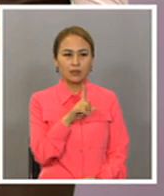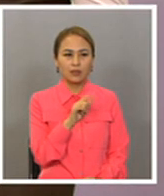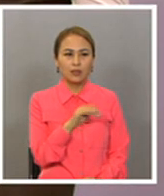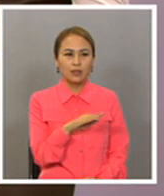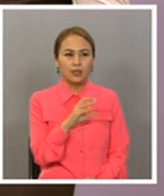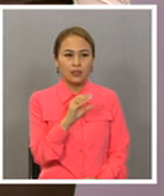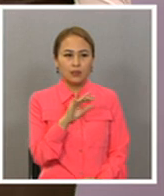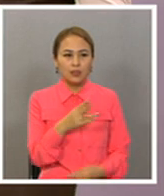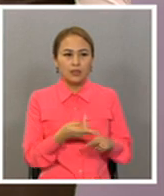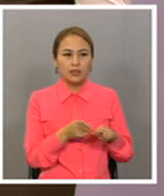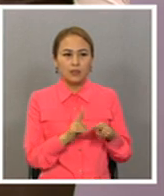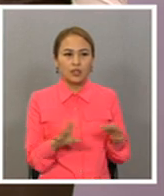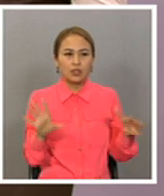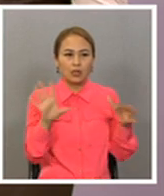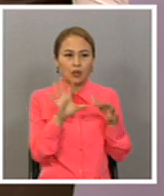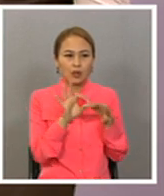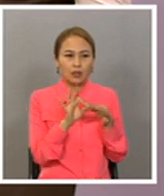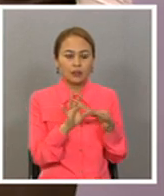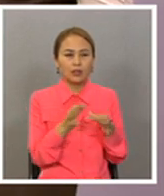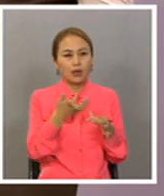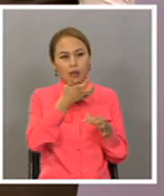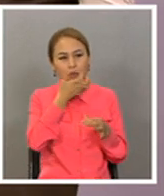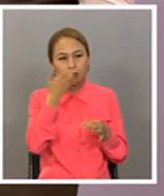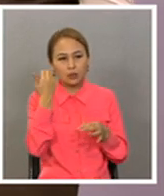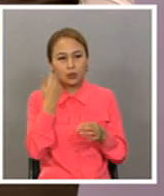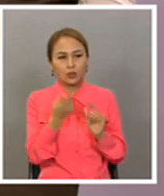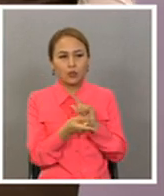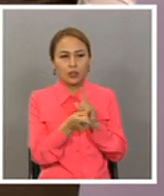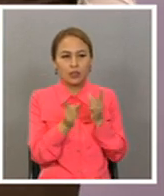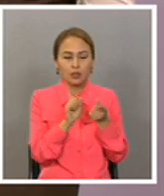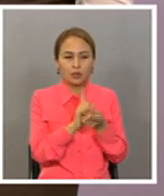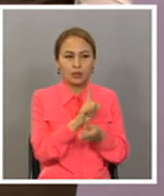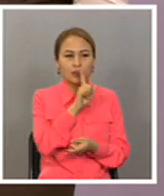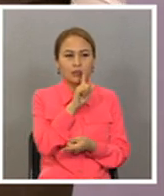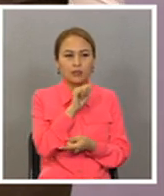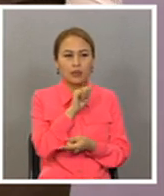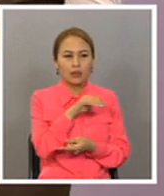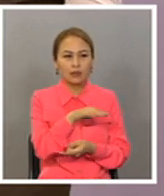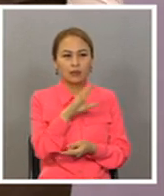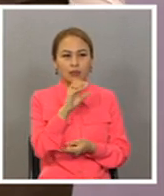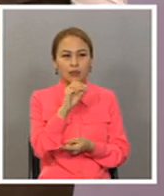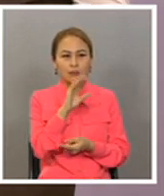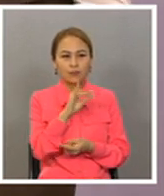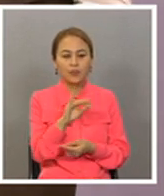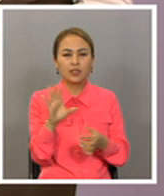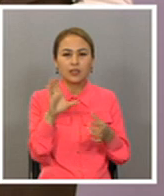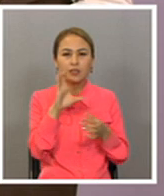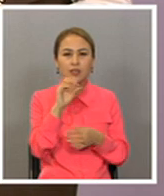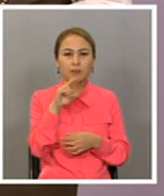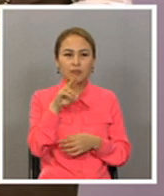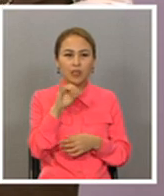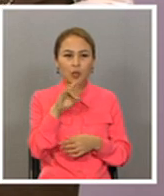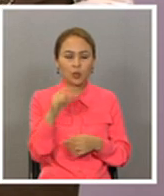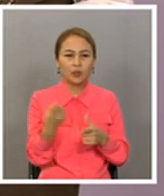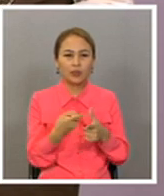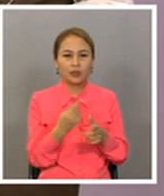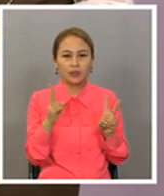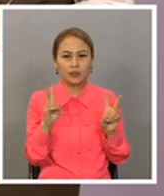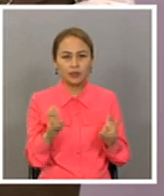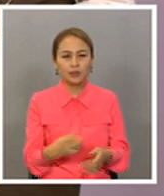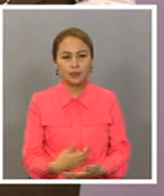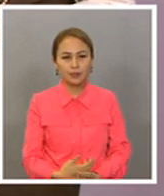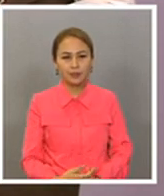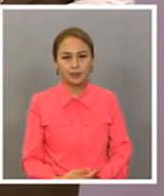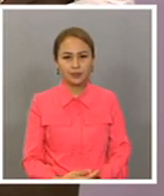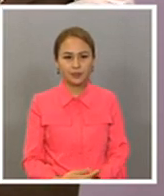Зат есімнің септик jalgauları арқылы өзгеруін зат есімнің септелуі